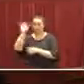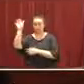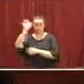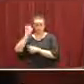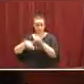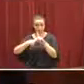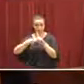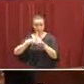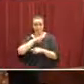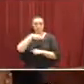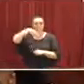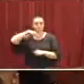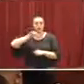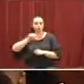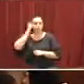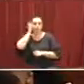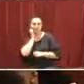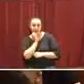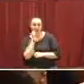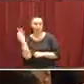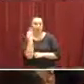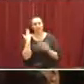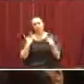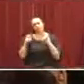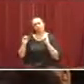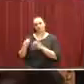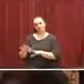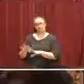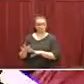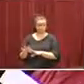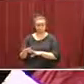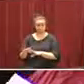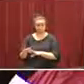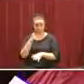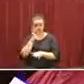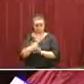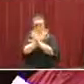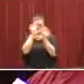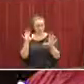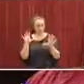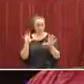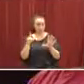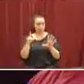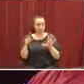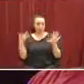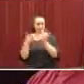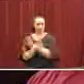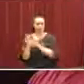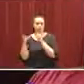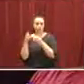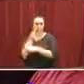i el senyor M. Rajoy hauria d'haver presentat la seva dimissió perquè claríssimament es tracta d'un